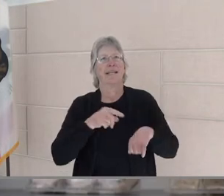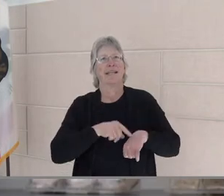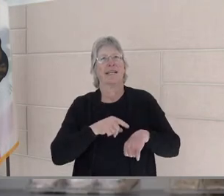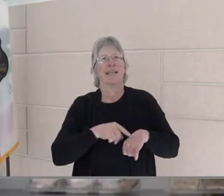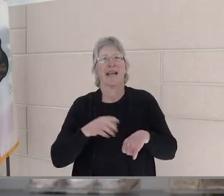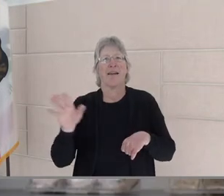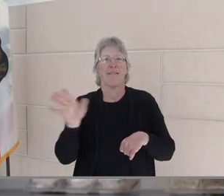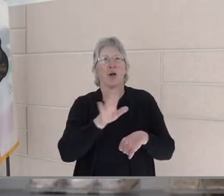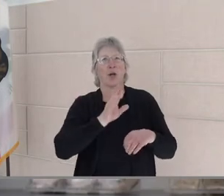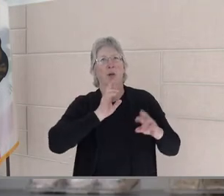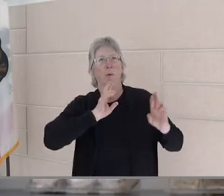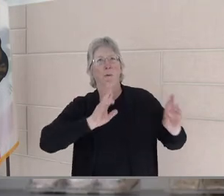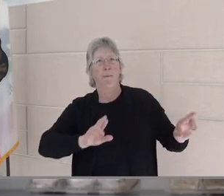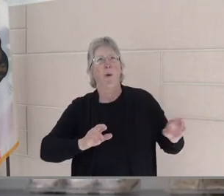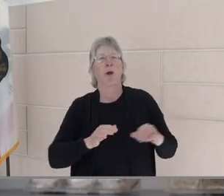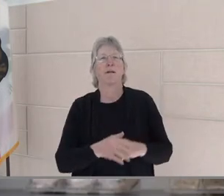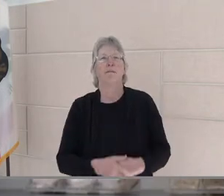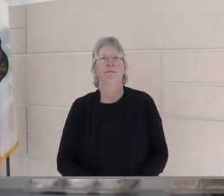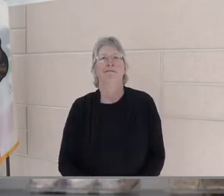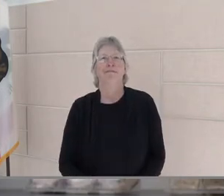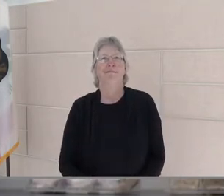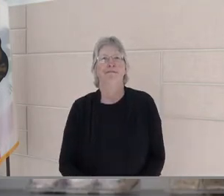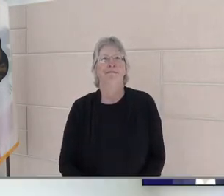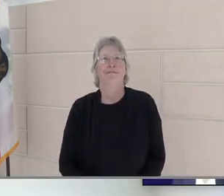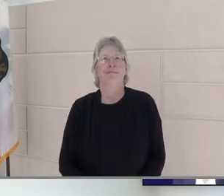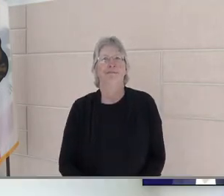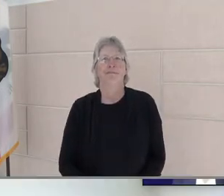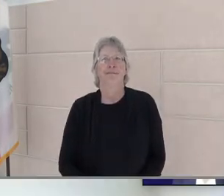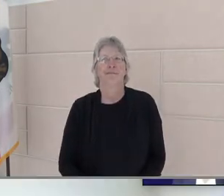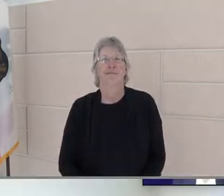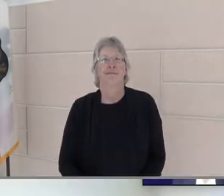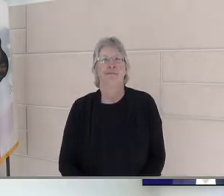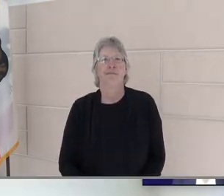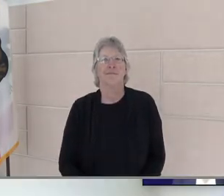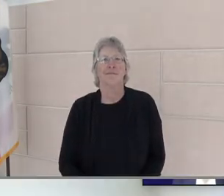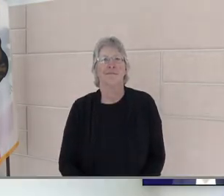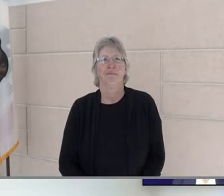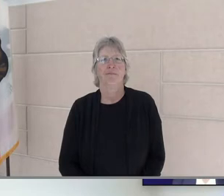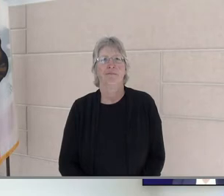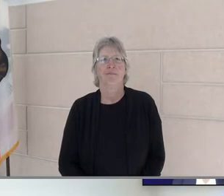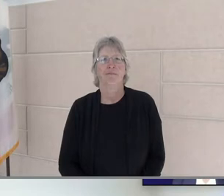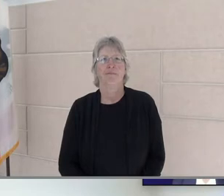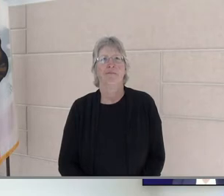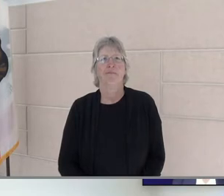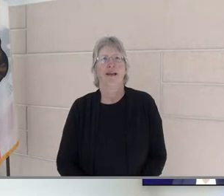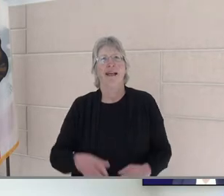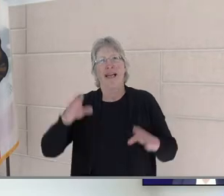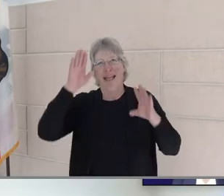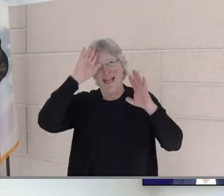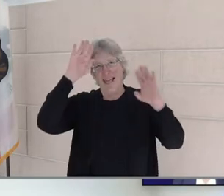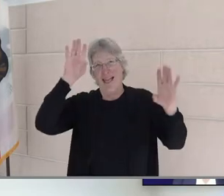ไอ้เหล่านั้นคือทายังสนาสมอิสระมาเนชโมคริสตินหมอกปีสลาเรียนแคมส์หมอกเทวระบายก